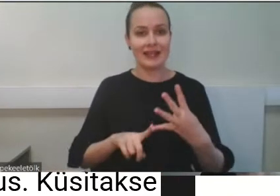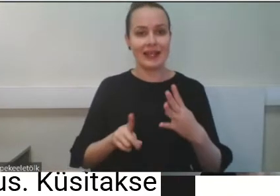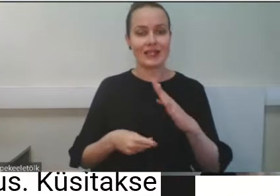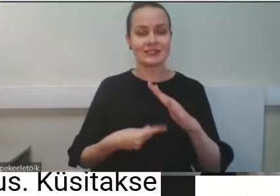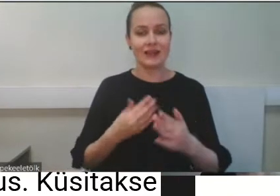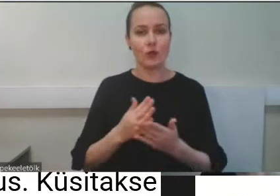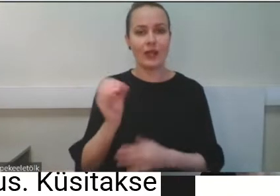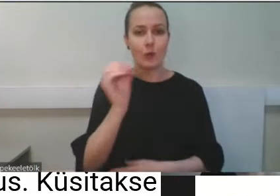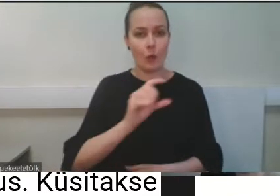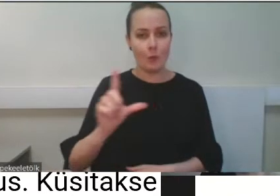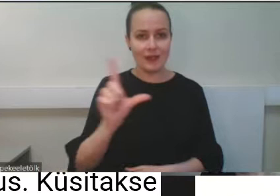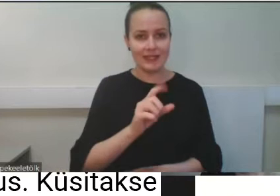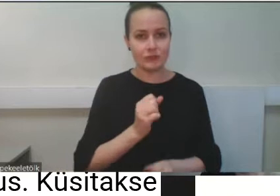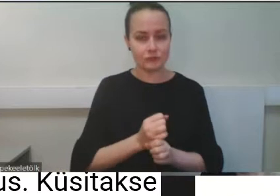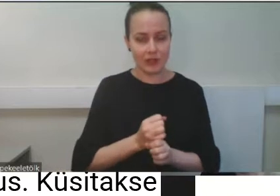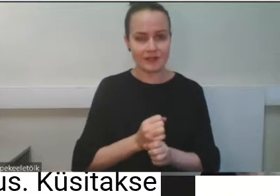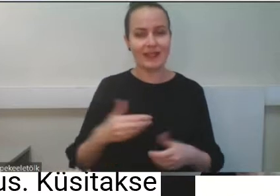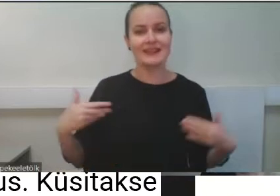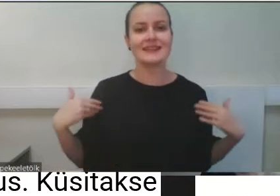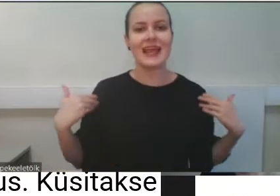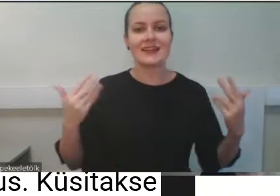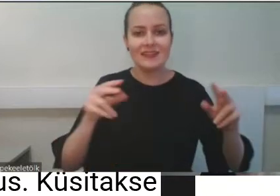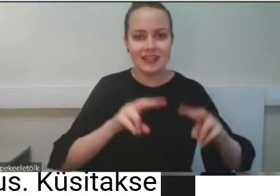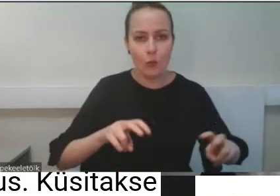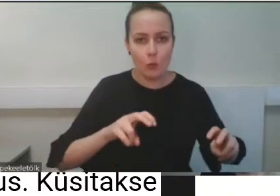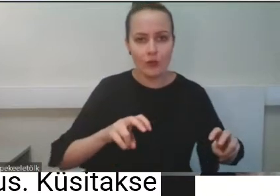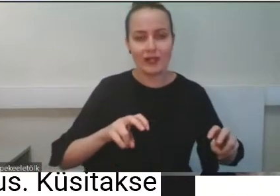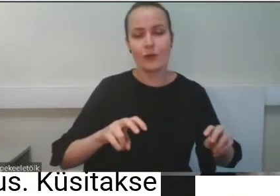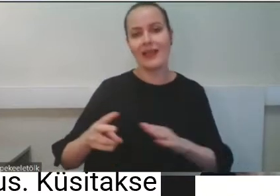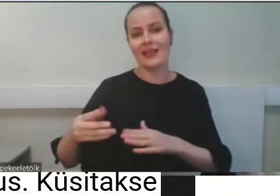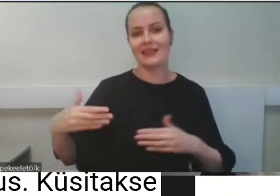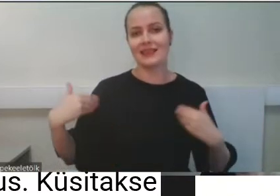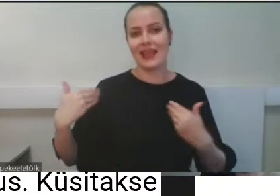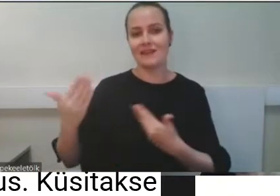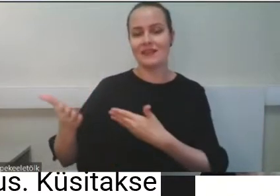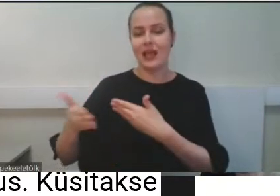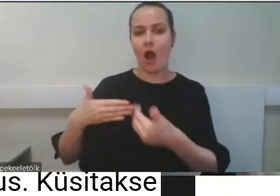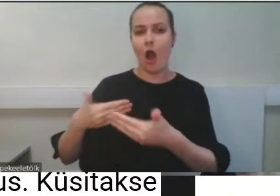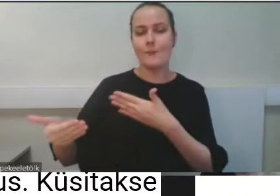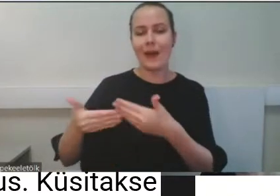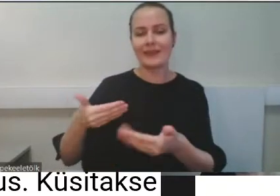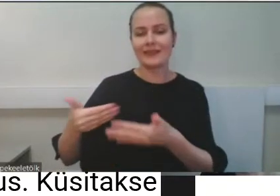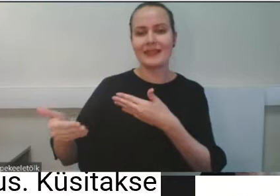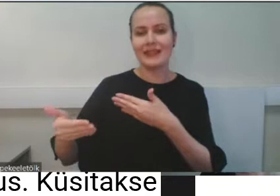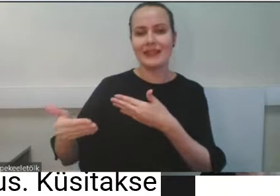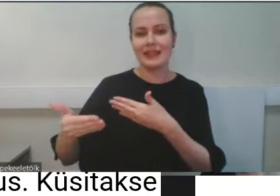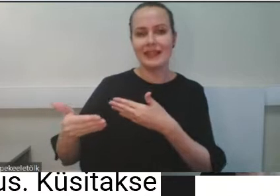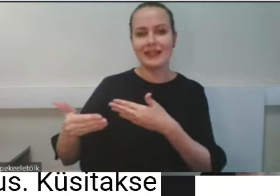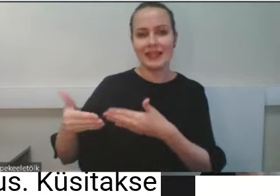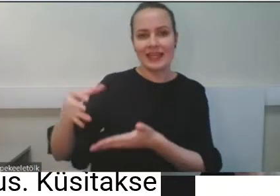Eestis praegu on nüüd sagedus iga 2 aasta tagant. Ja neljas